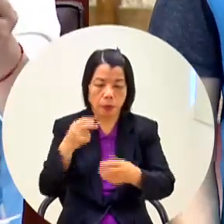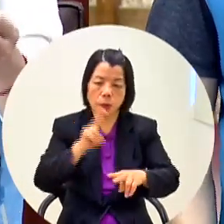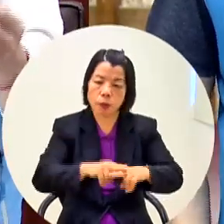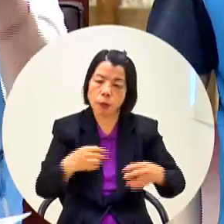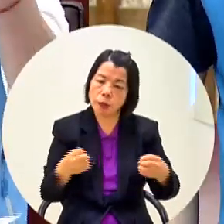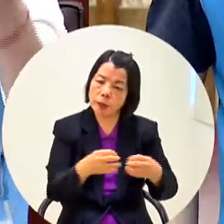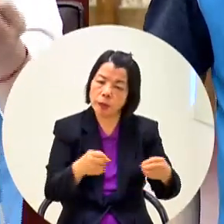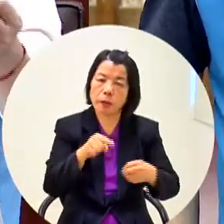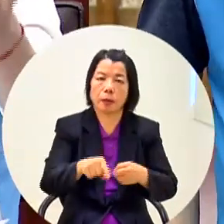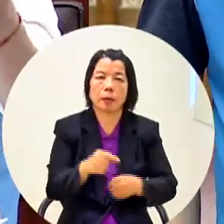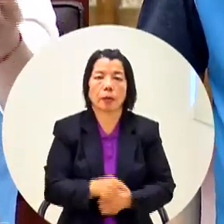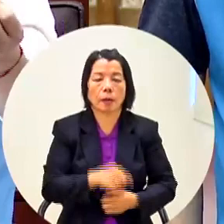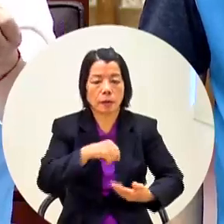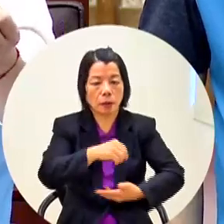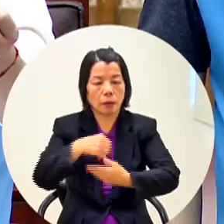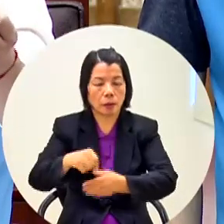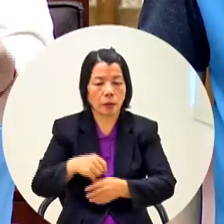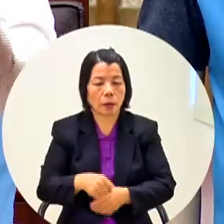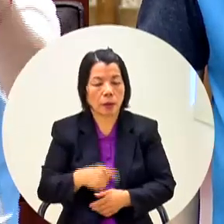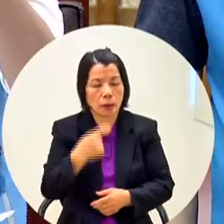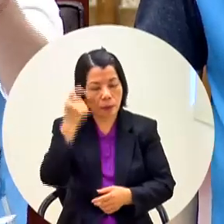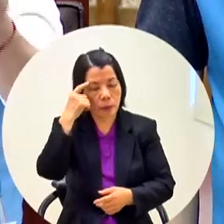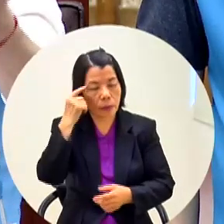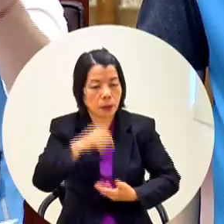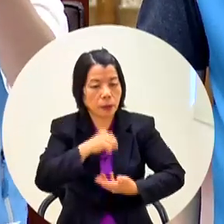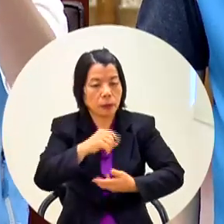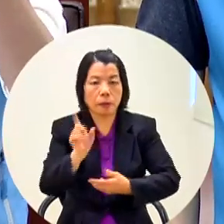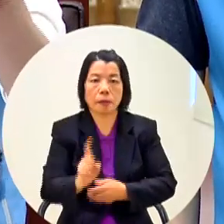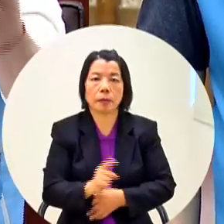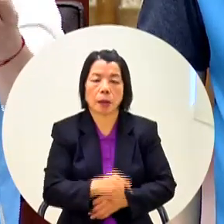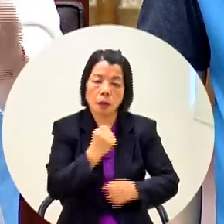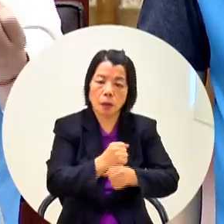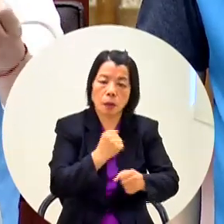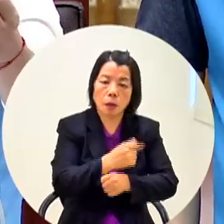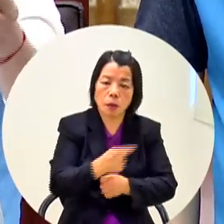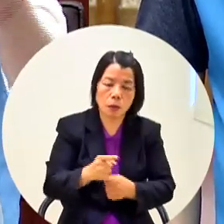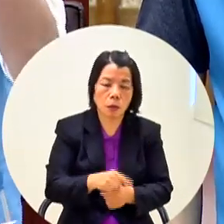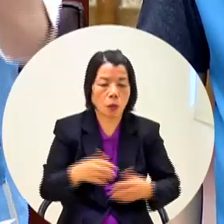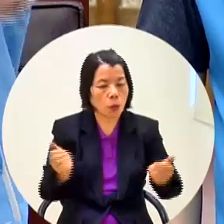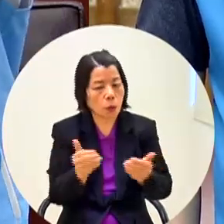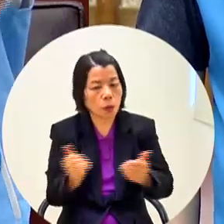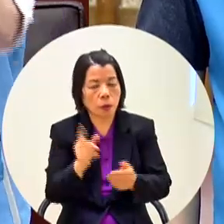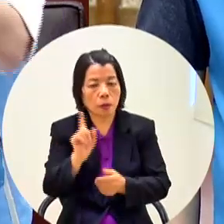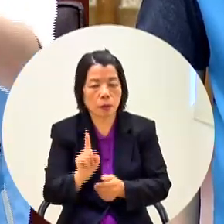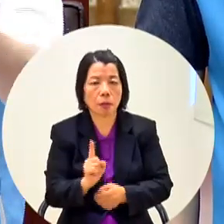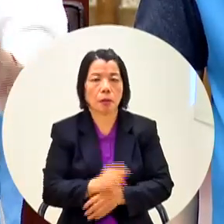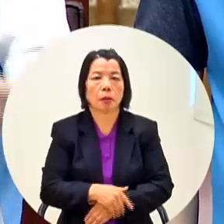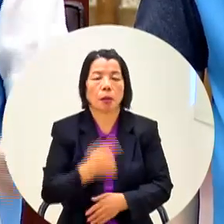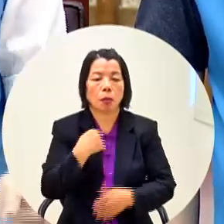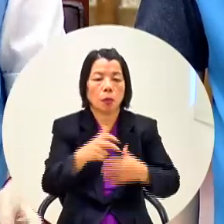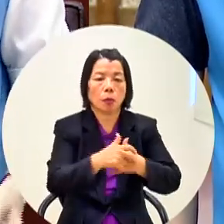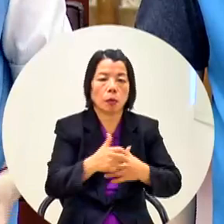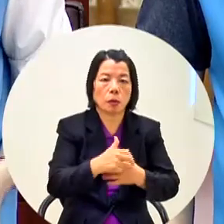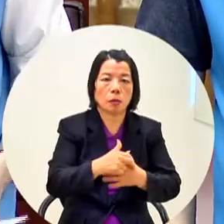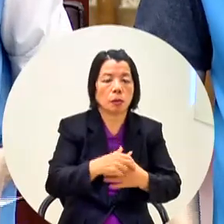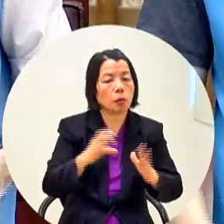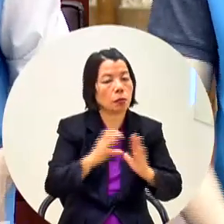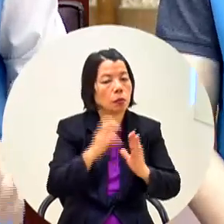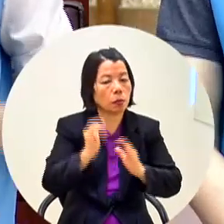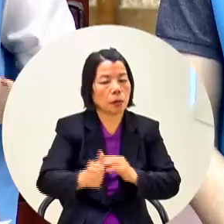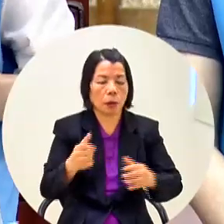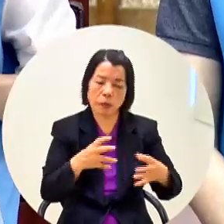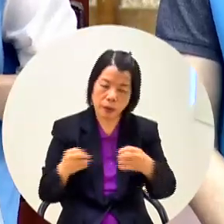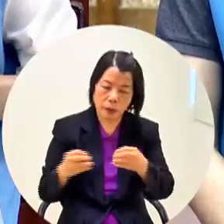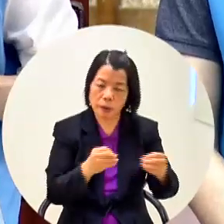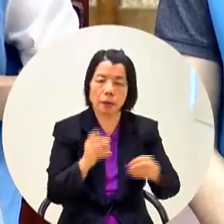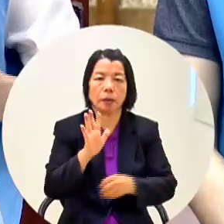提出他们心中的担心，以及他们工作上面临到的一些问题等等。我跟我们的卫生局长跟他们一起谈，那个